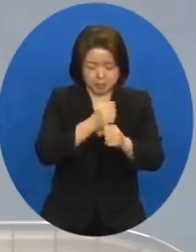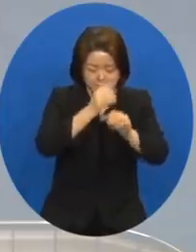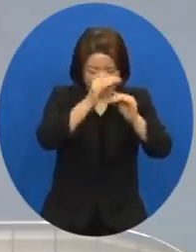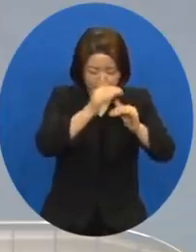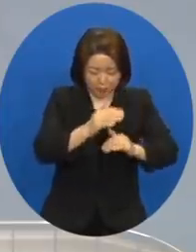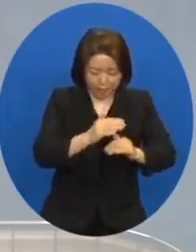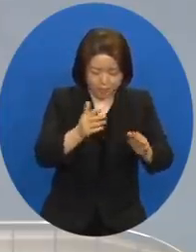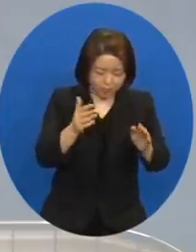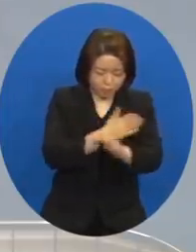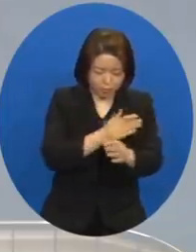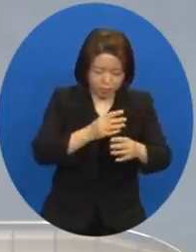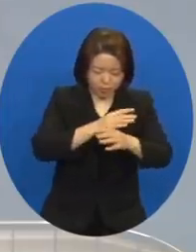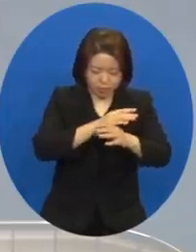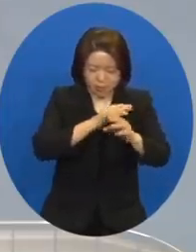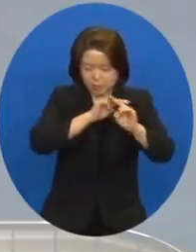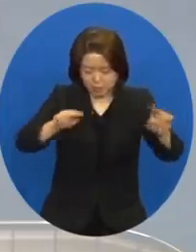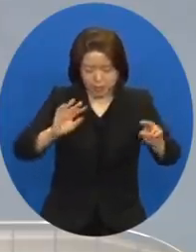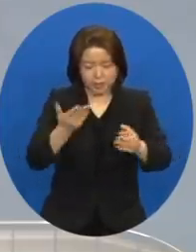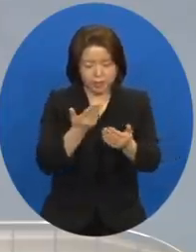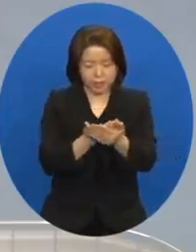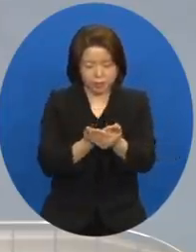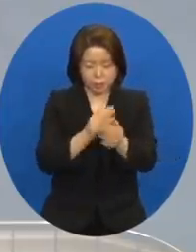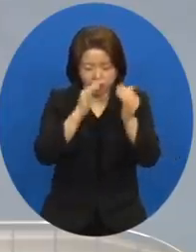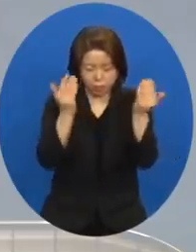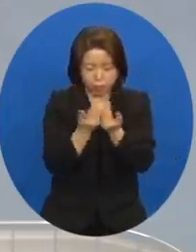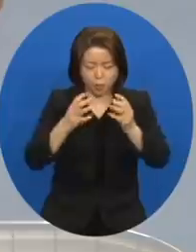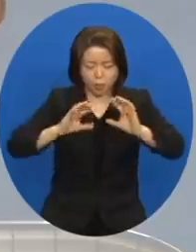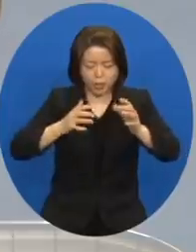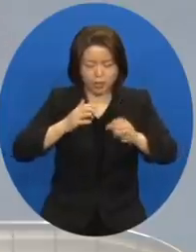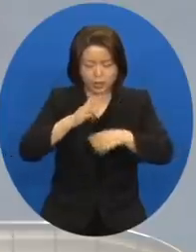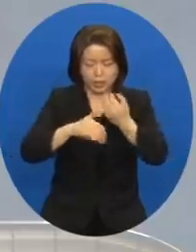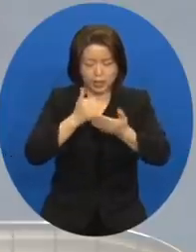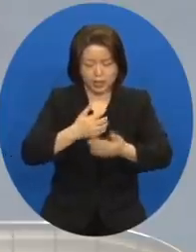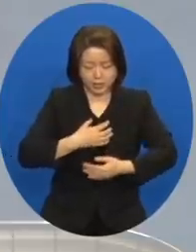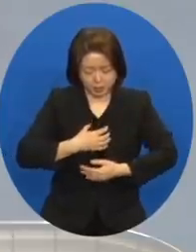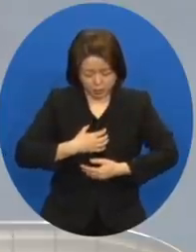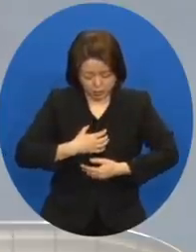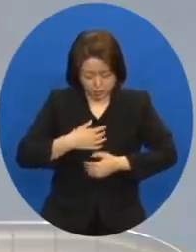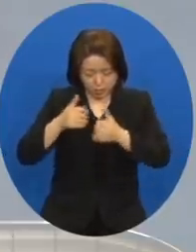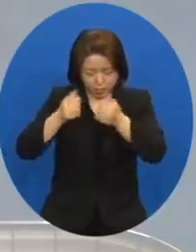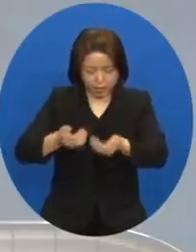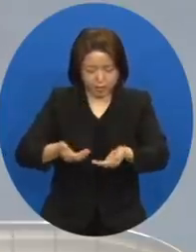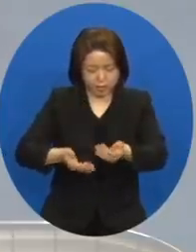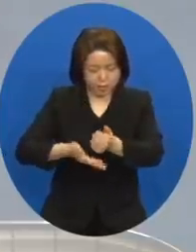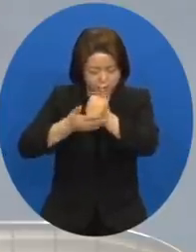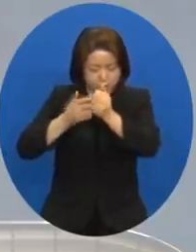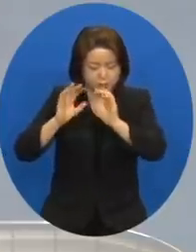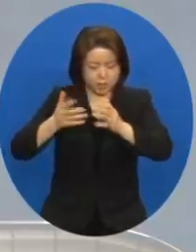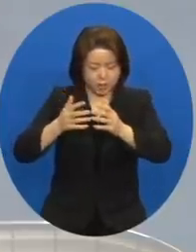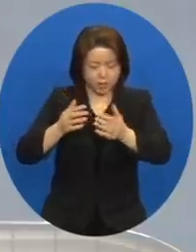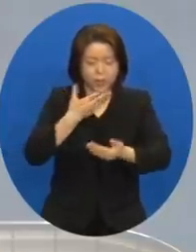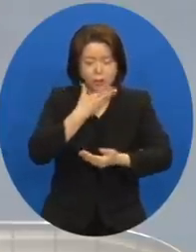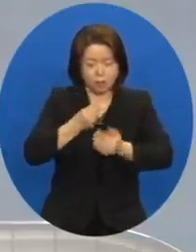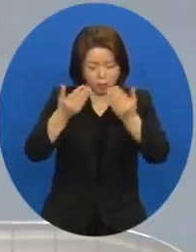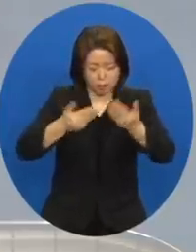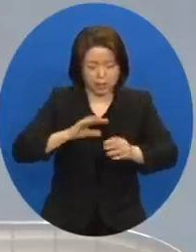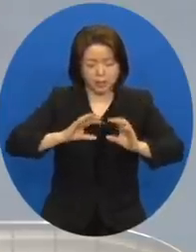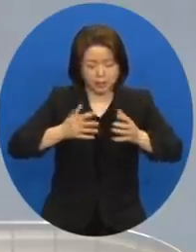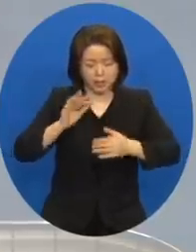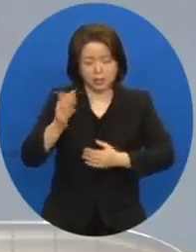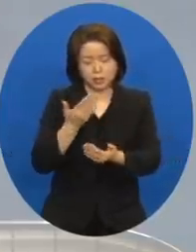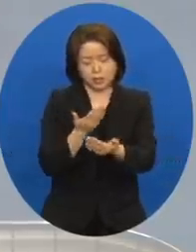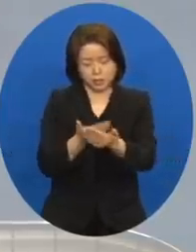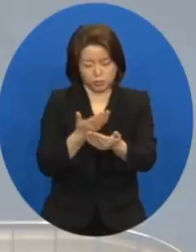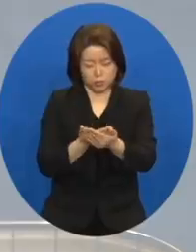되게 해주시고 온 나라가 하나님을 경외하는 나라 정말 복을 받을 나라가 되게 해주소서